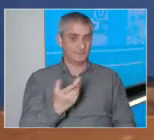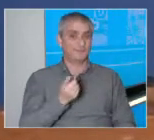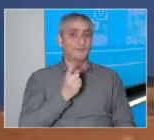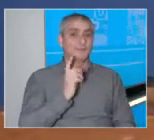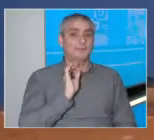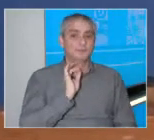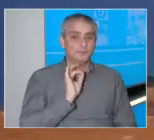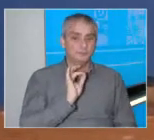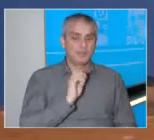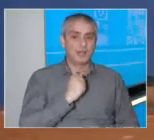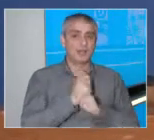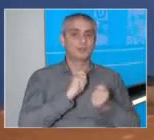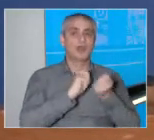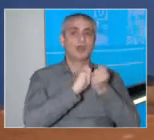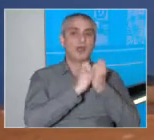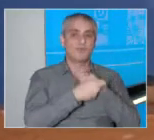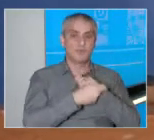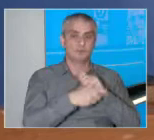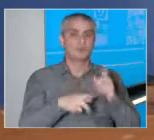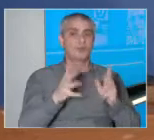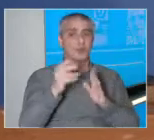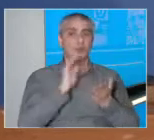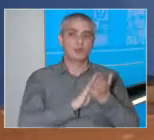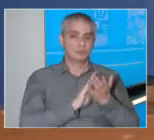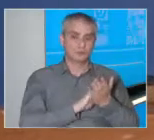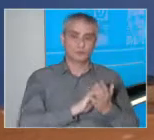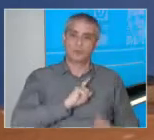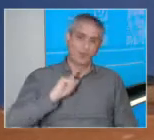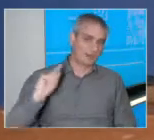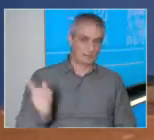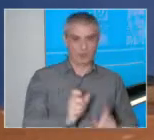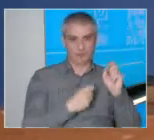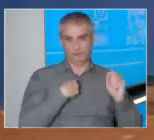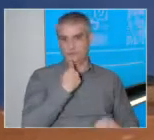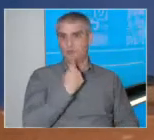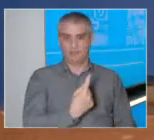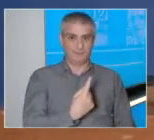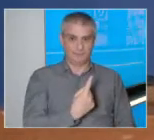צורך ברפורמות חשובות, שלוקחות בחשבון את כל הגורמים שאמרתי.